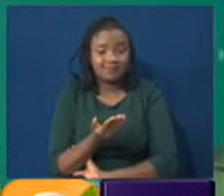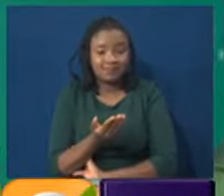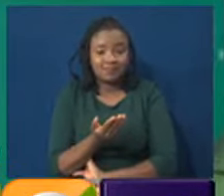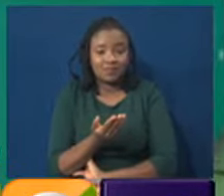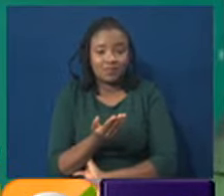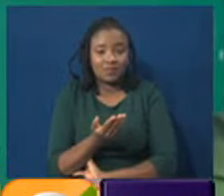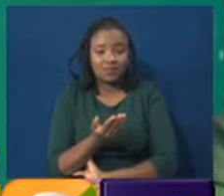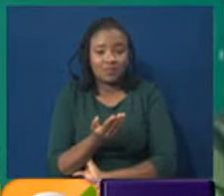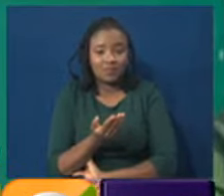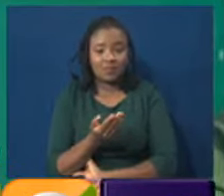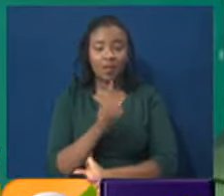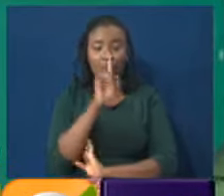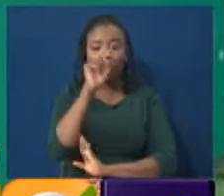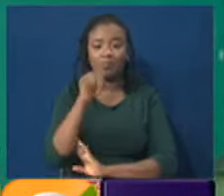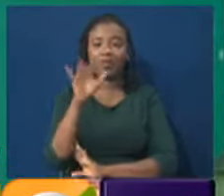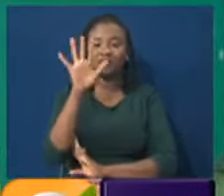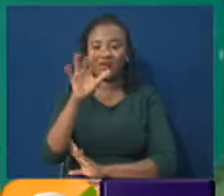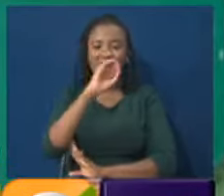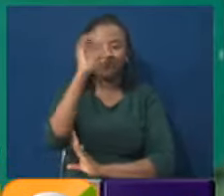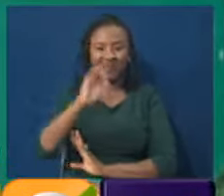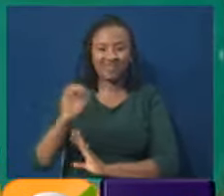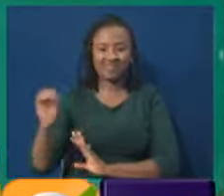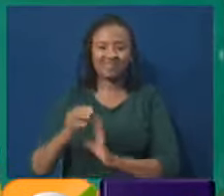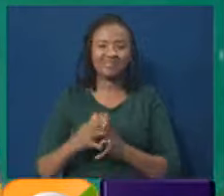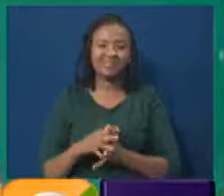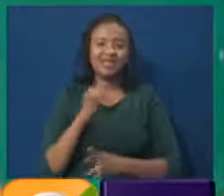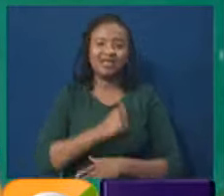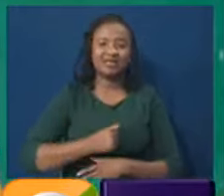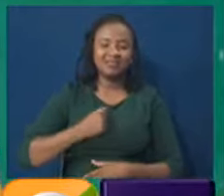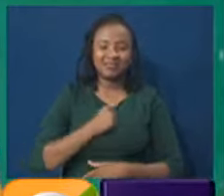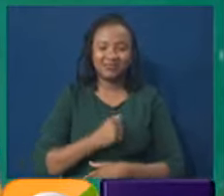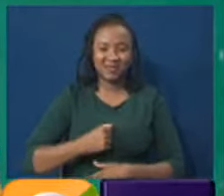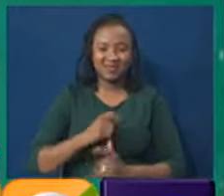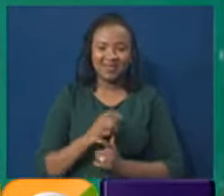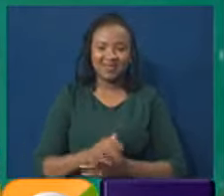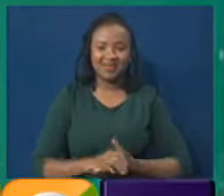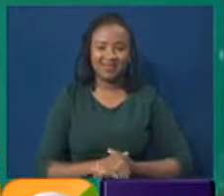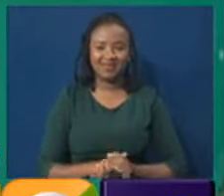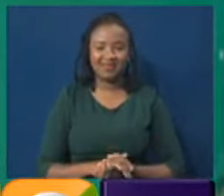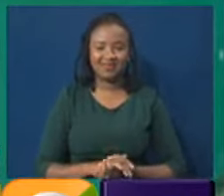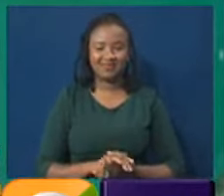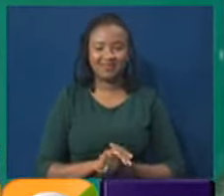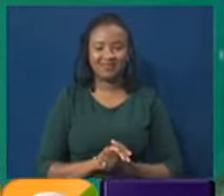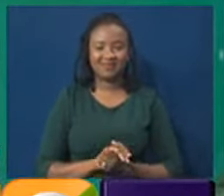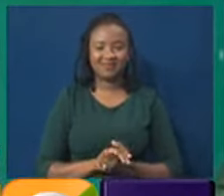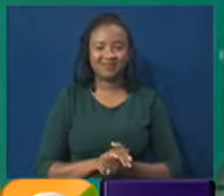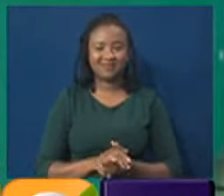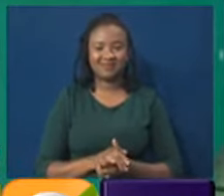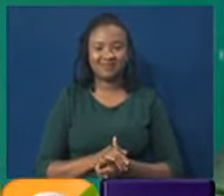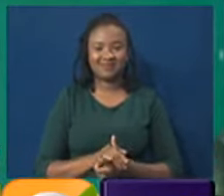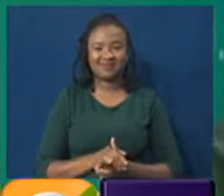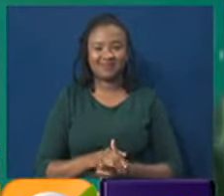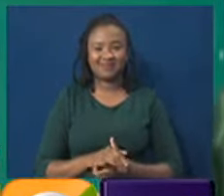1%, 1.5%, yes, a bigger burden. Yes, you also